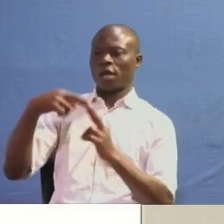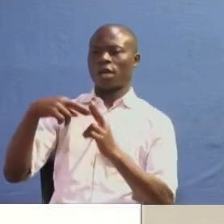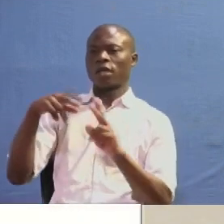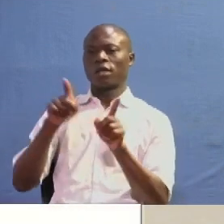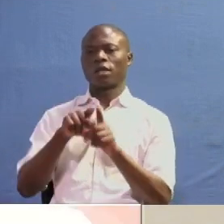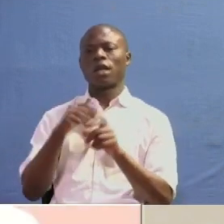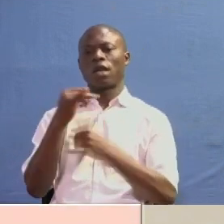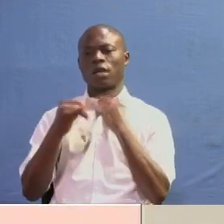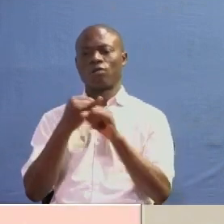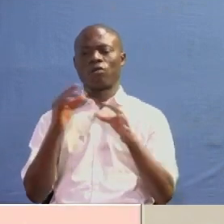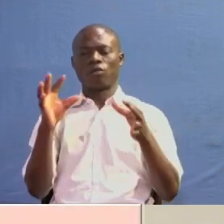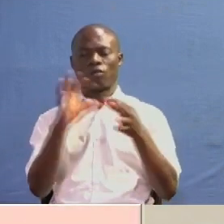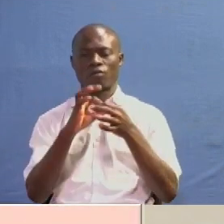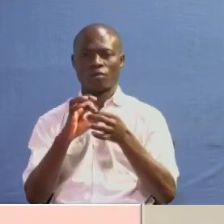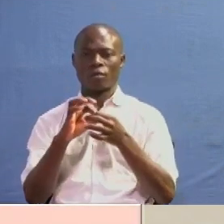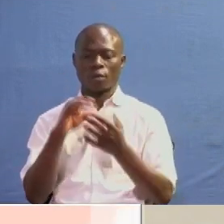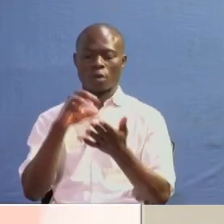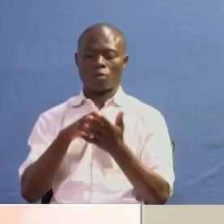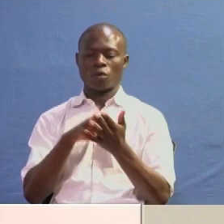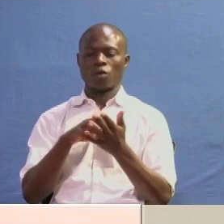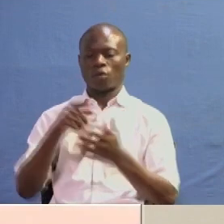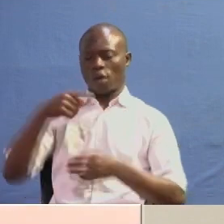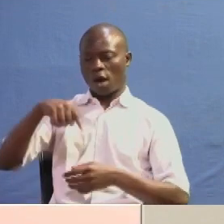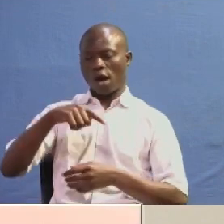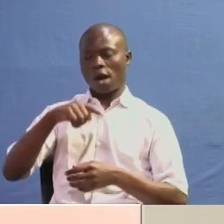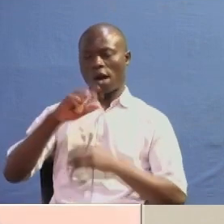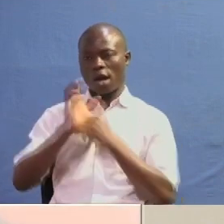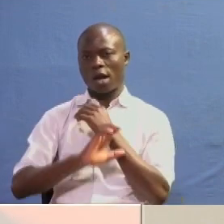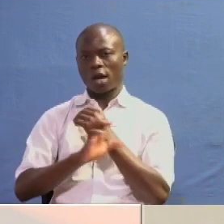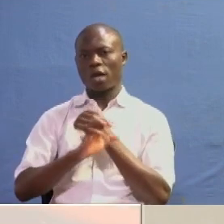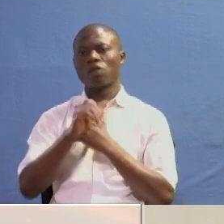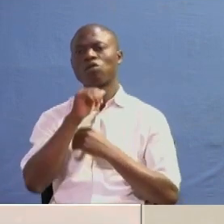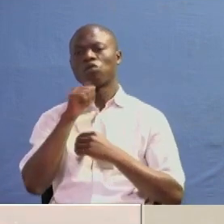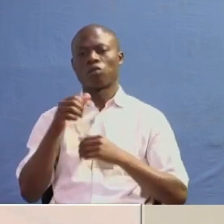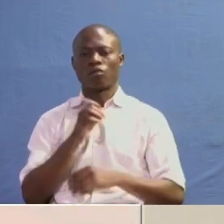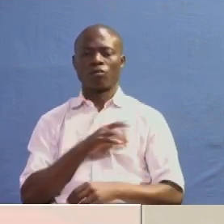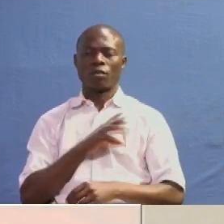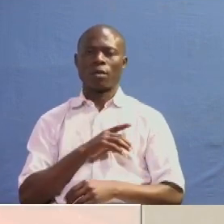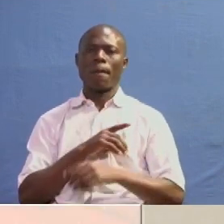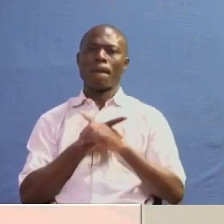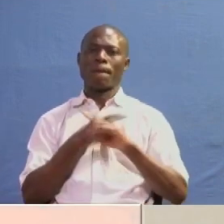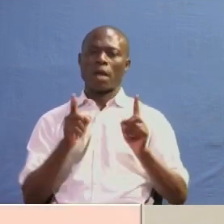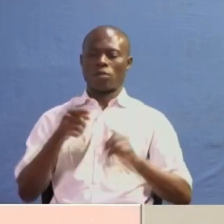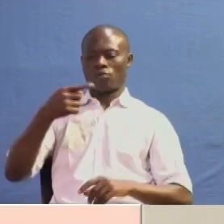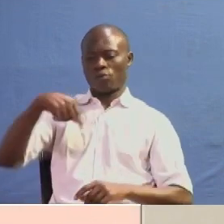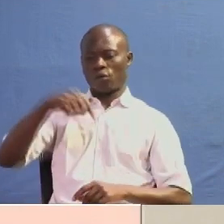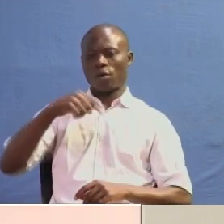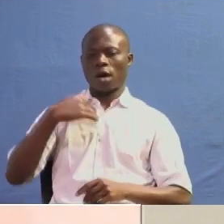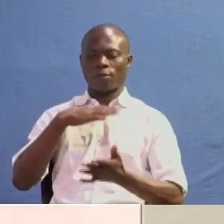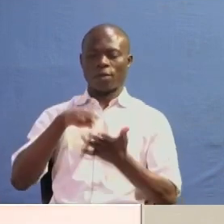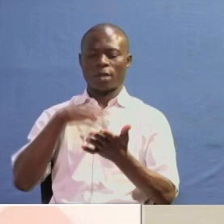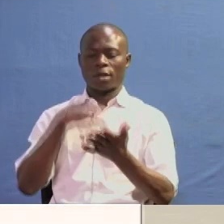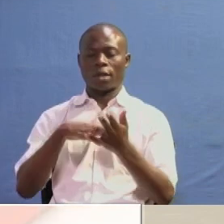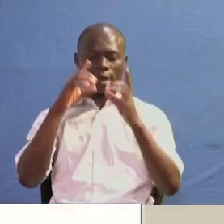unity. The position of our country is not fringe. We are at the center